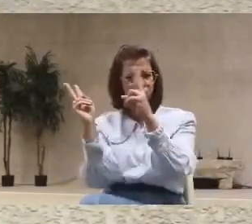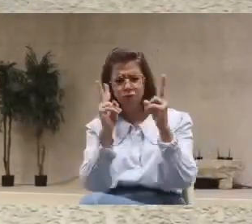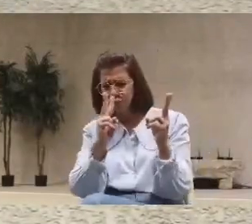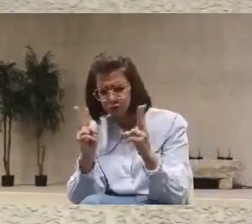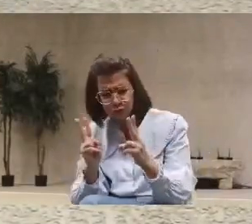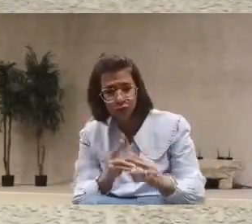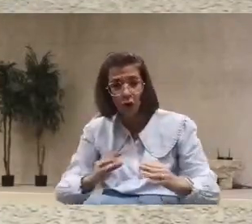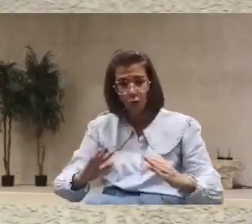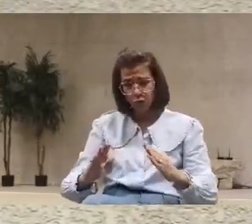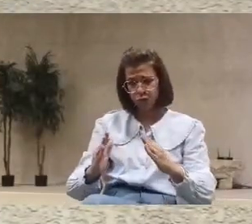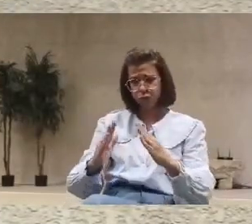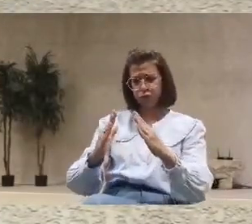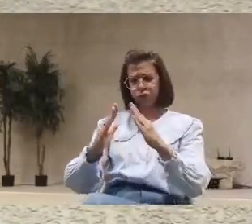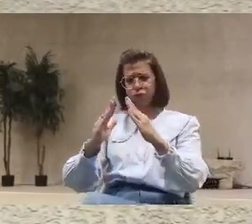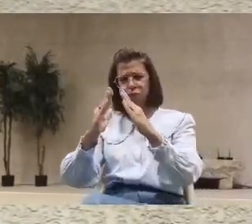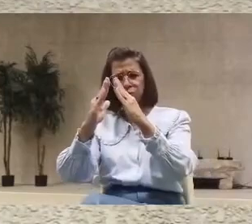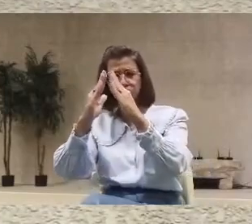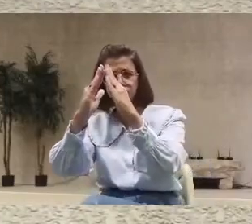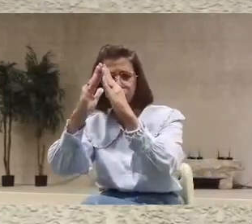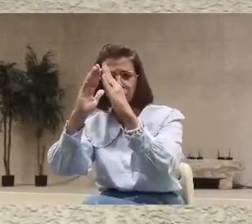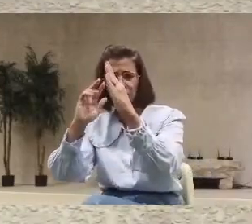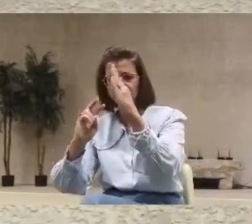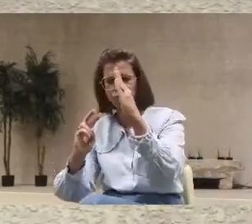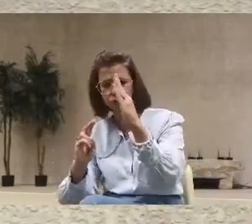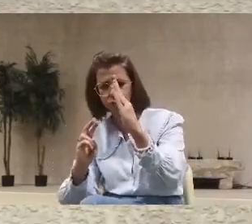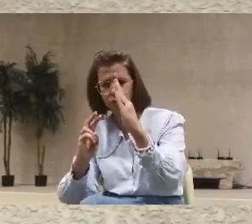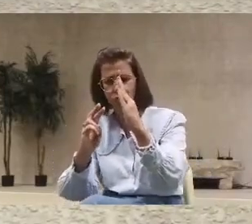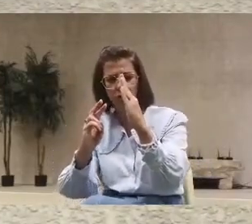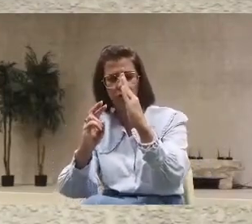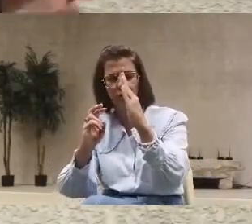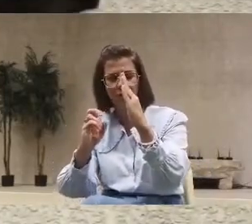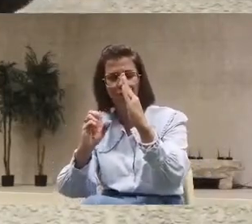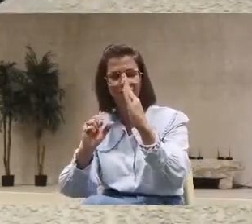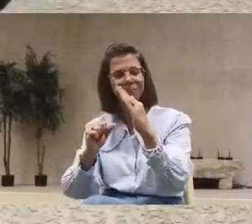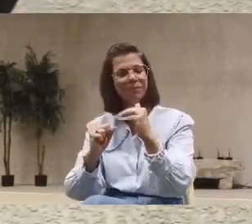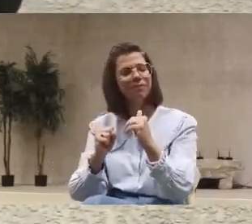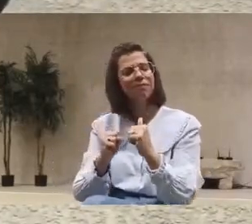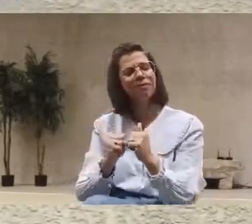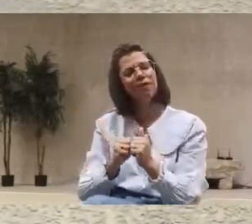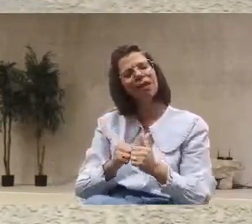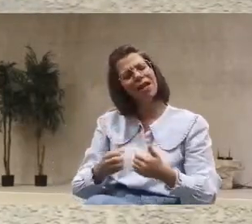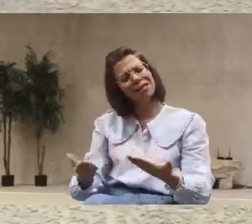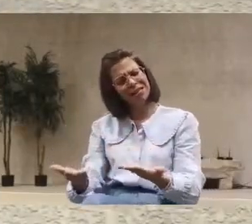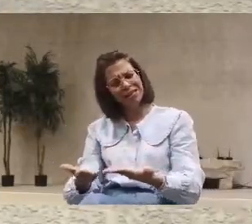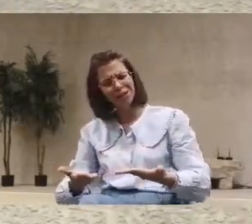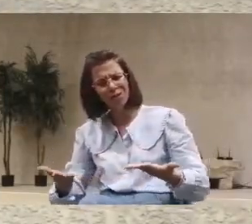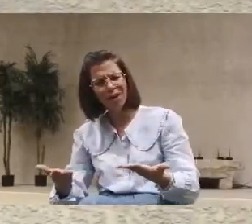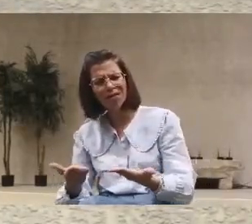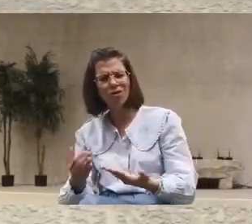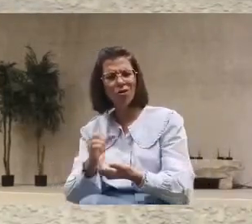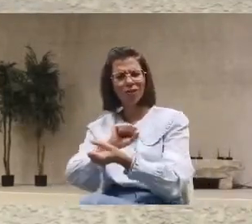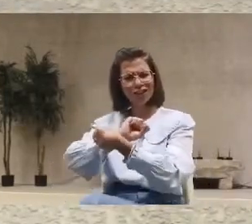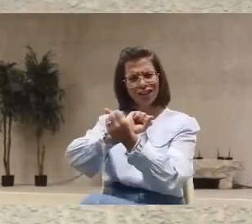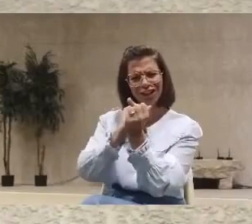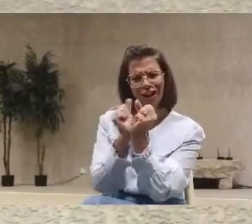à gravir, à surmonter. Et les circonstances changent tellement.